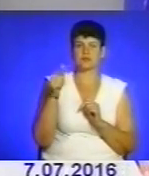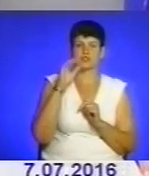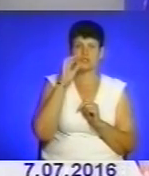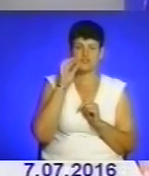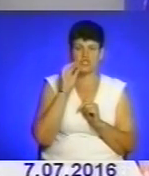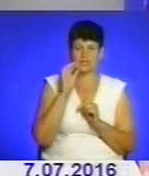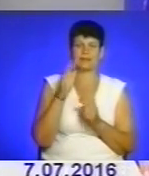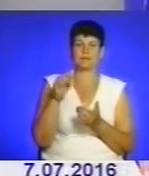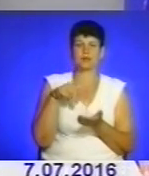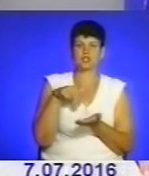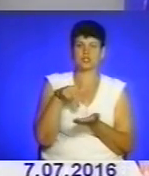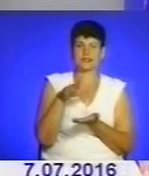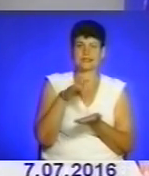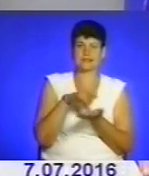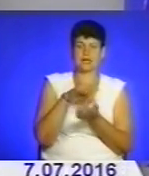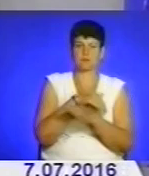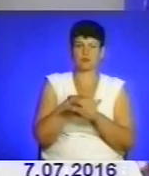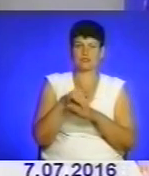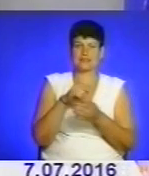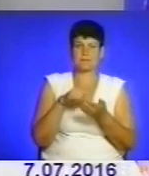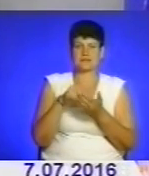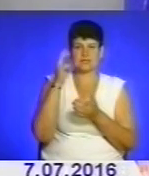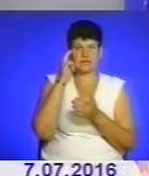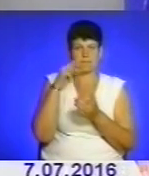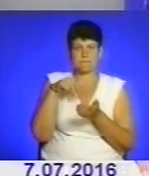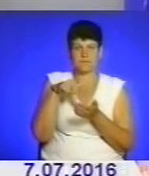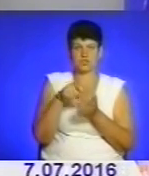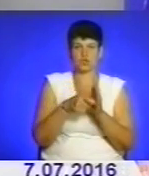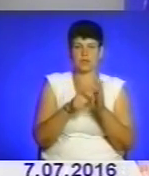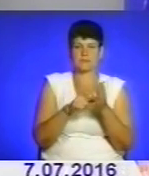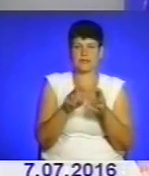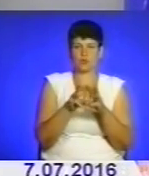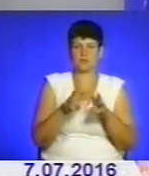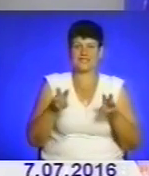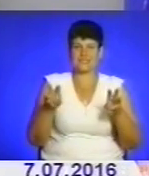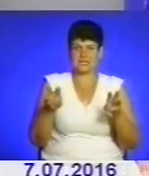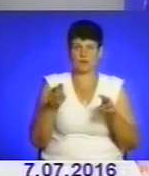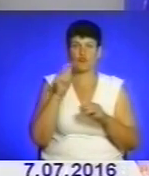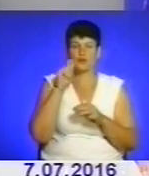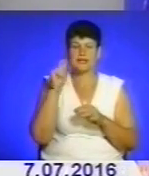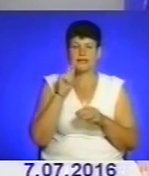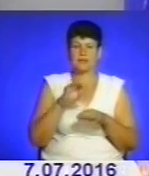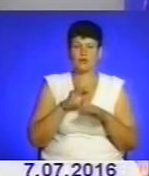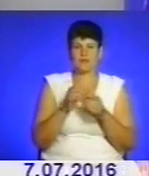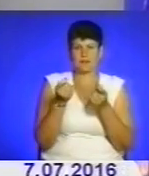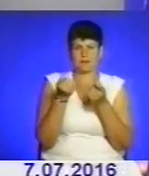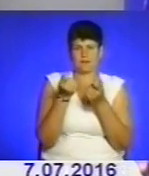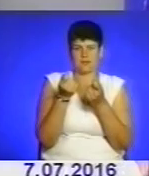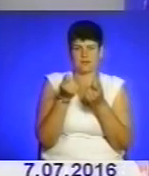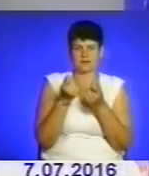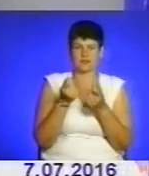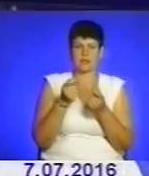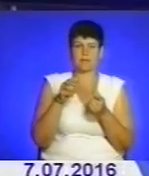центральними вулицями міста Києва, підійшли до Кабінету міністрів України, де провели невеличкий імпровізований